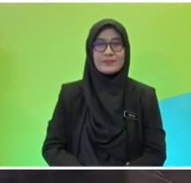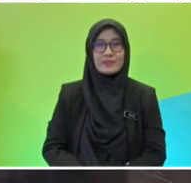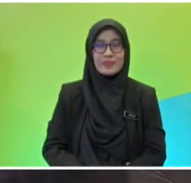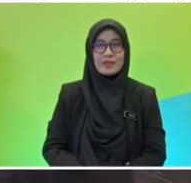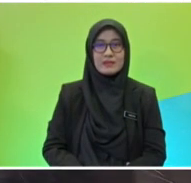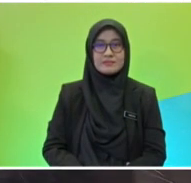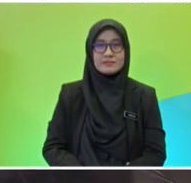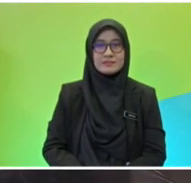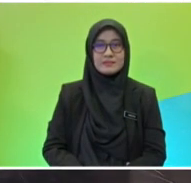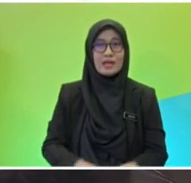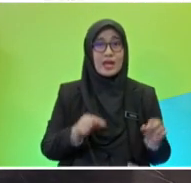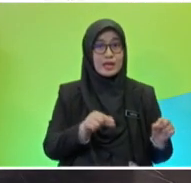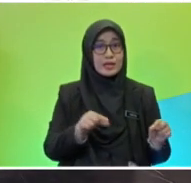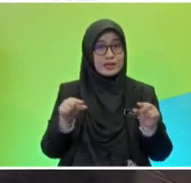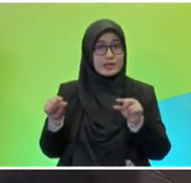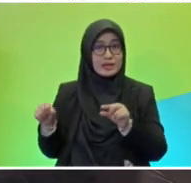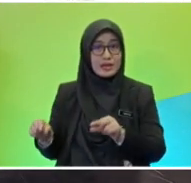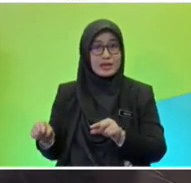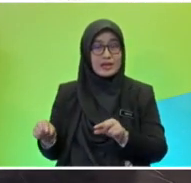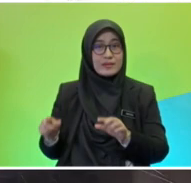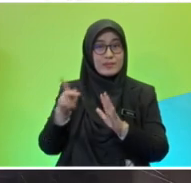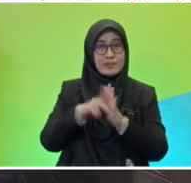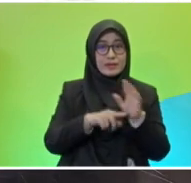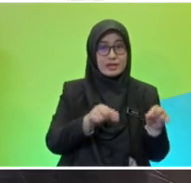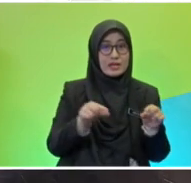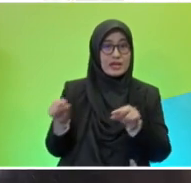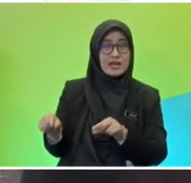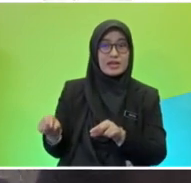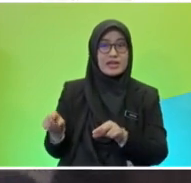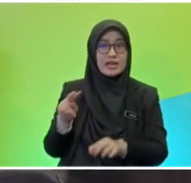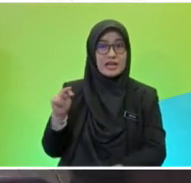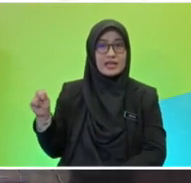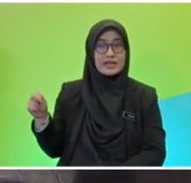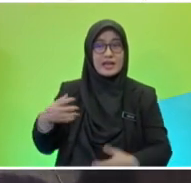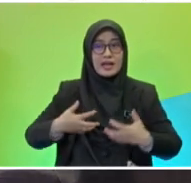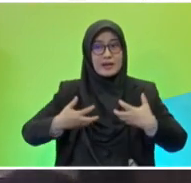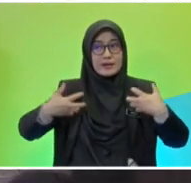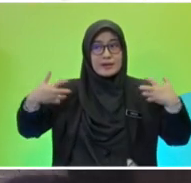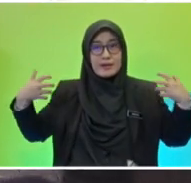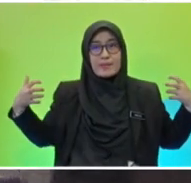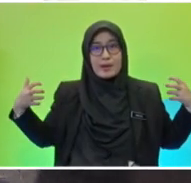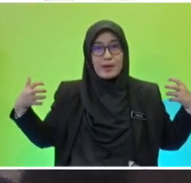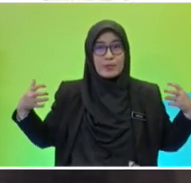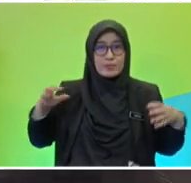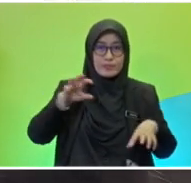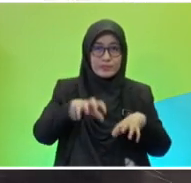Bagaimanakah pergerakan harimau? Ya, macam mana pergerakan harimau? Pergerakan. Tadi kan kita macam merangkak tu,